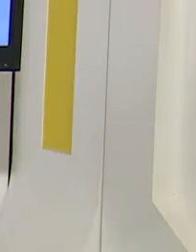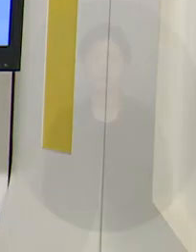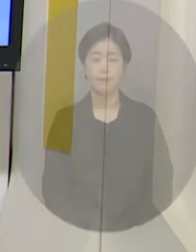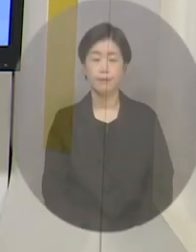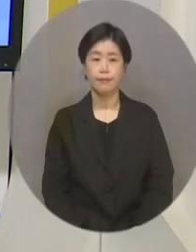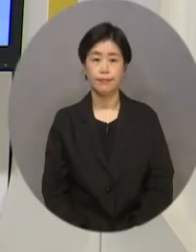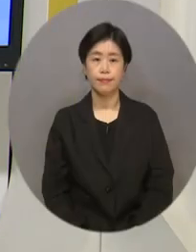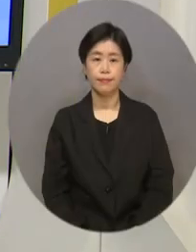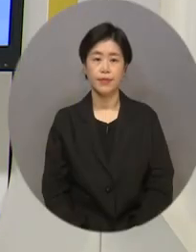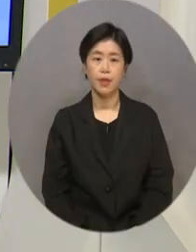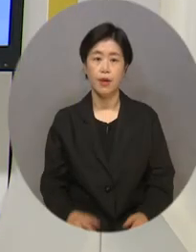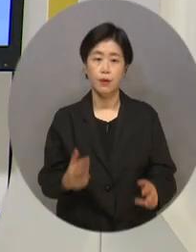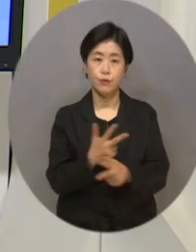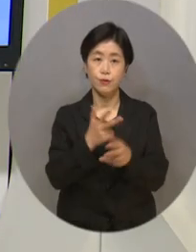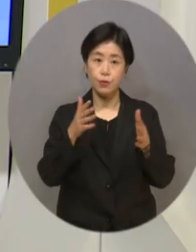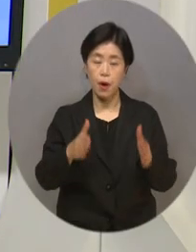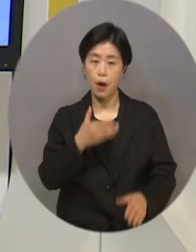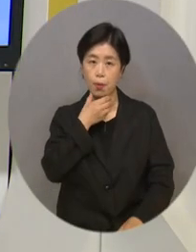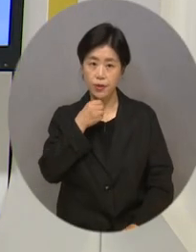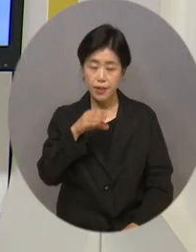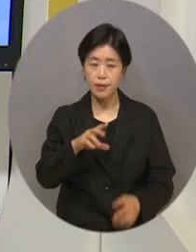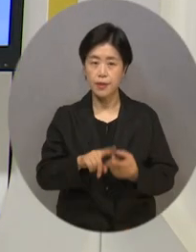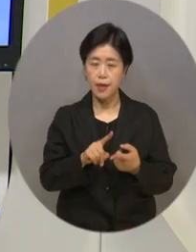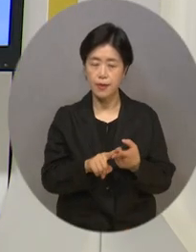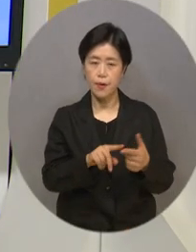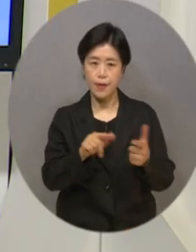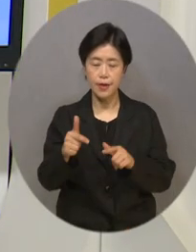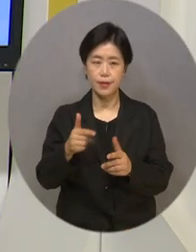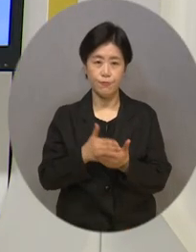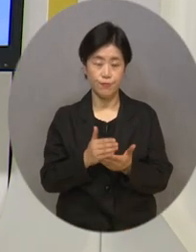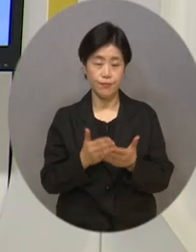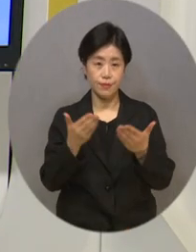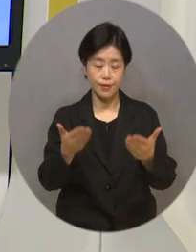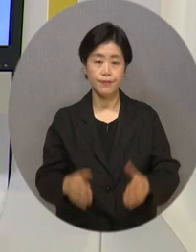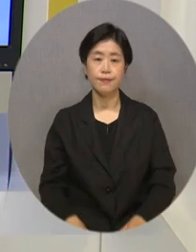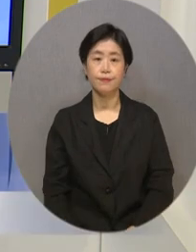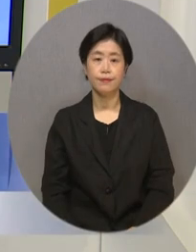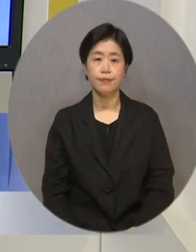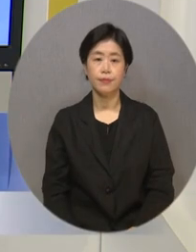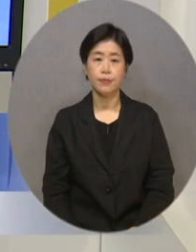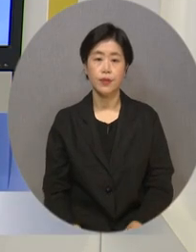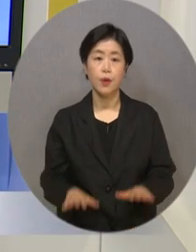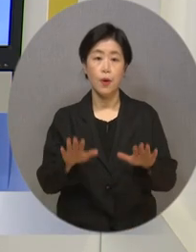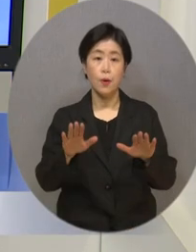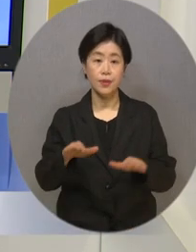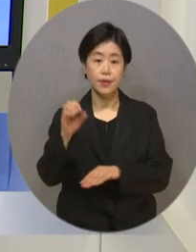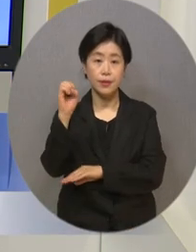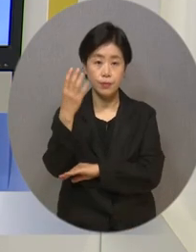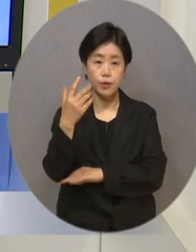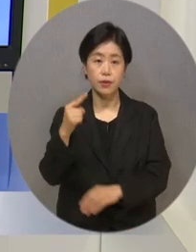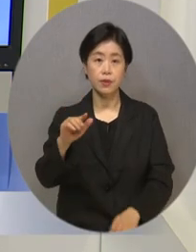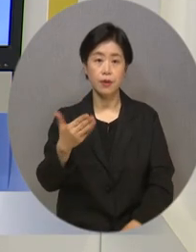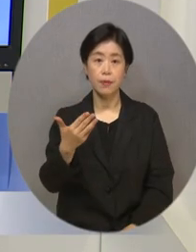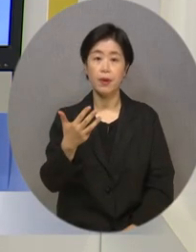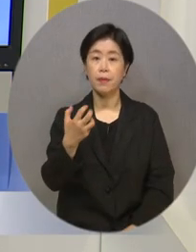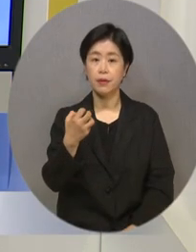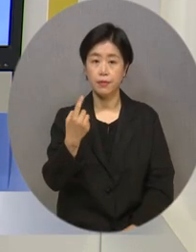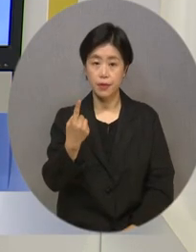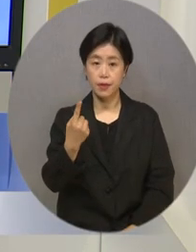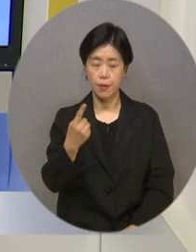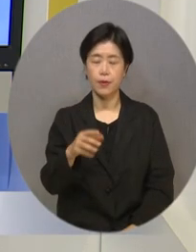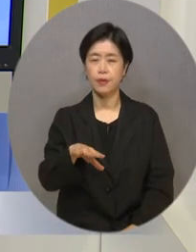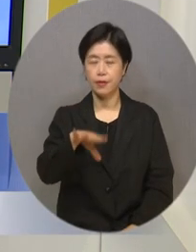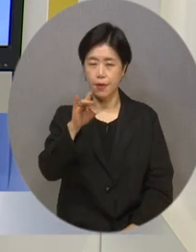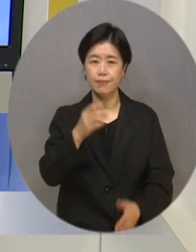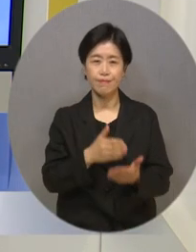한 주간에 복직의 소식을 장애인 신문과 함께 만나봅니다 오늘 장애인 신문 1482로 첫